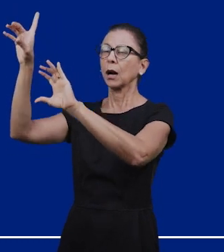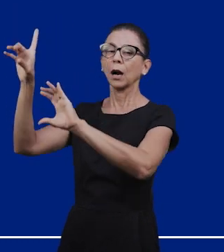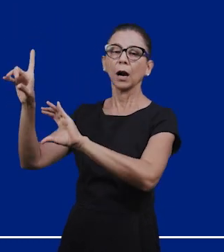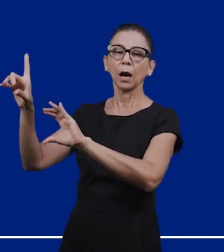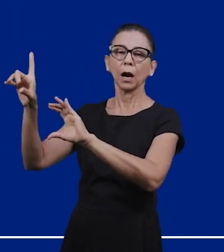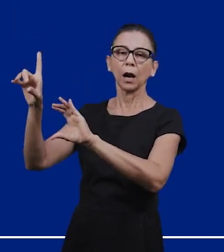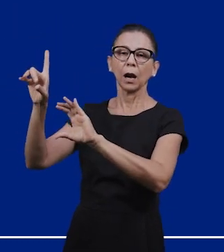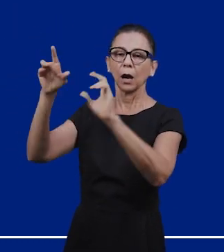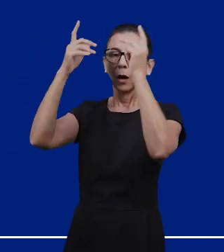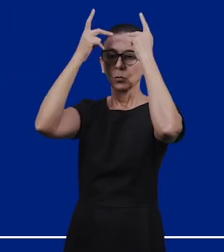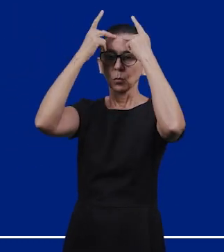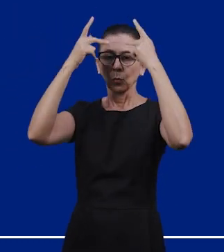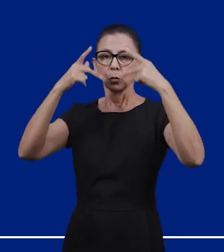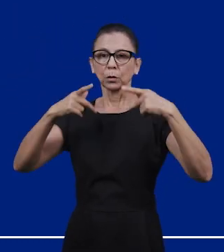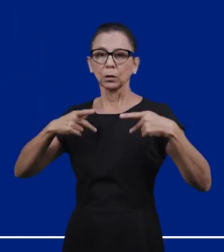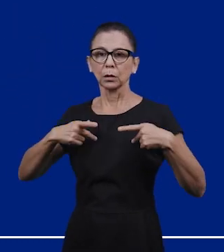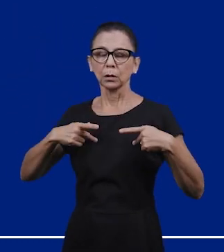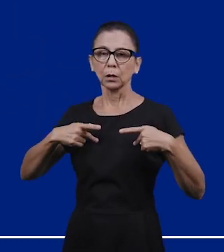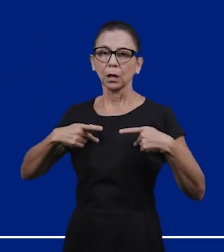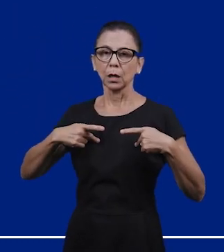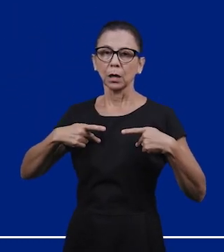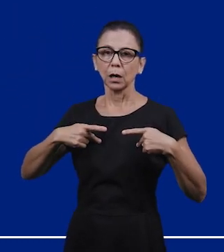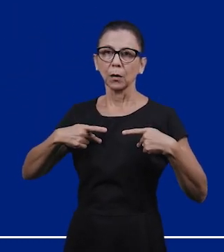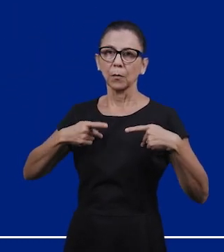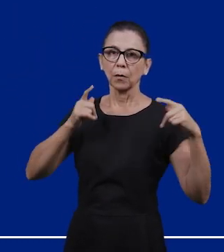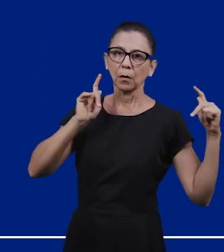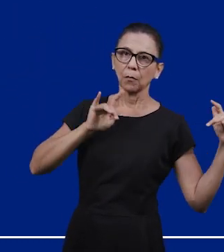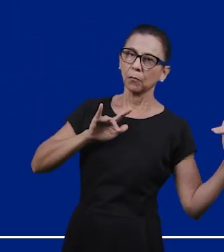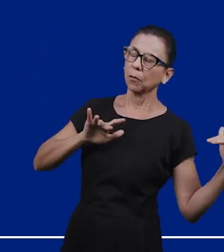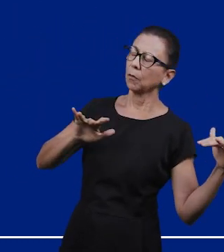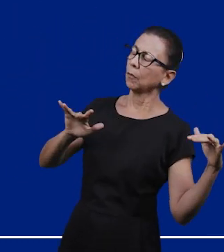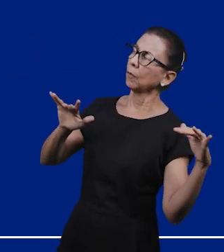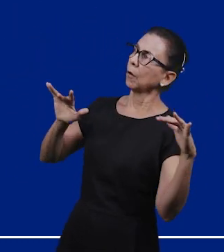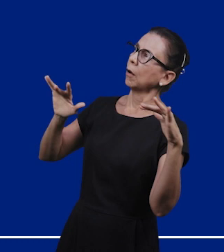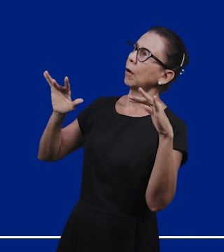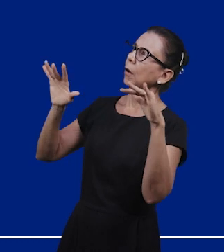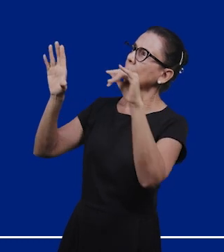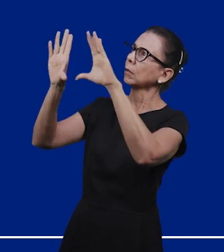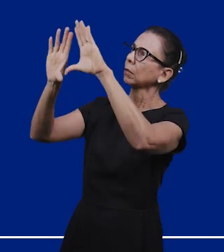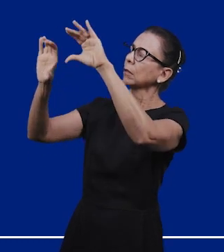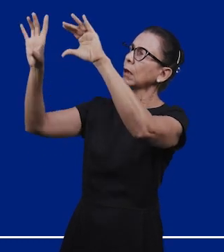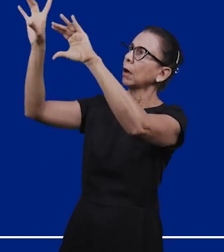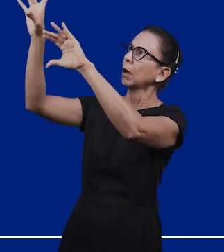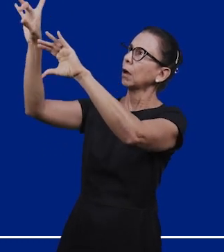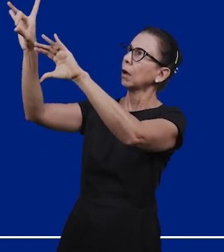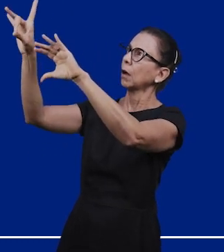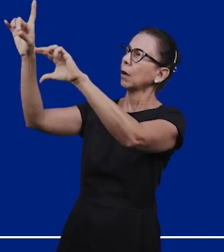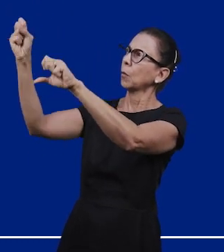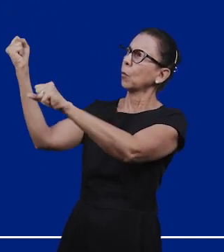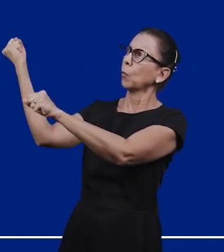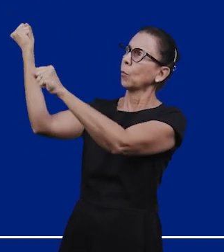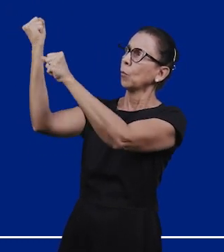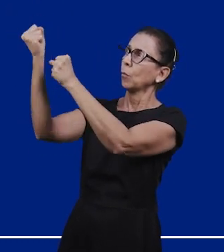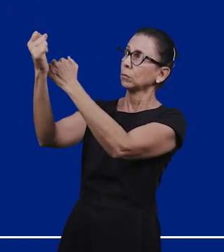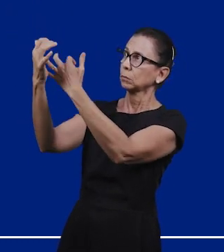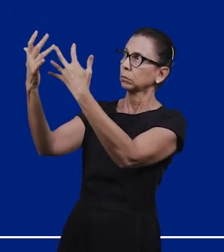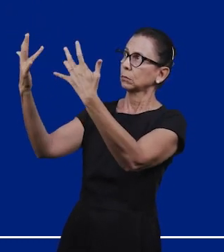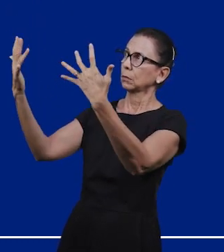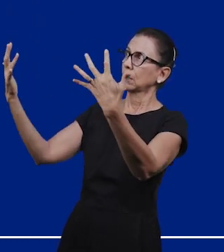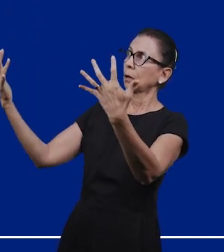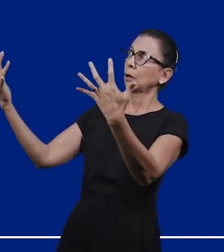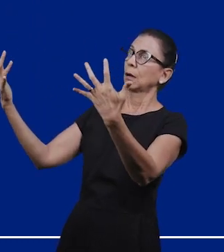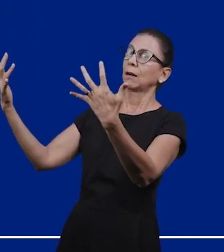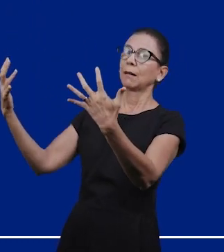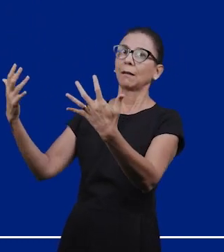de la terre se lamenteront et verront le Fils de l'homme venir sur les nuages du ciel avec pouvoir et